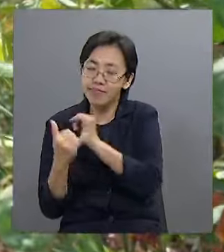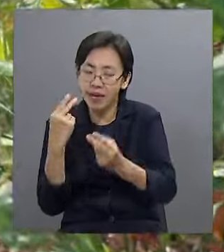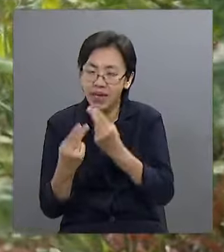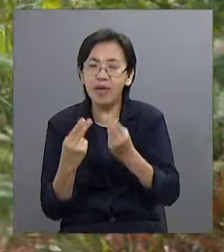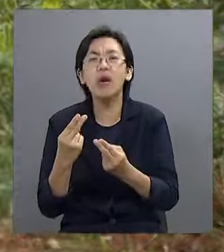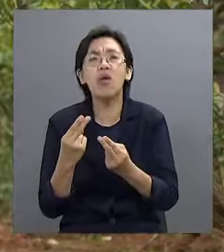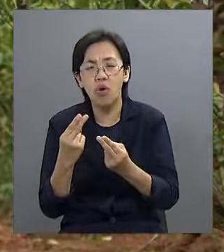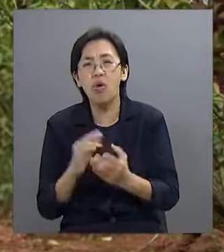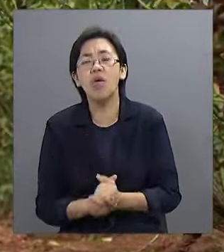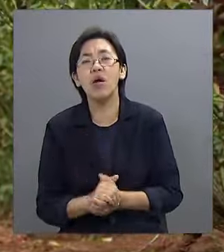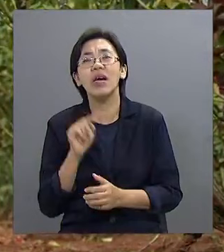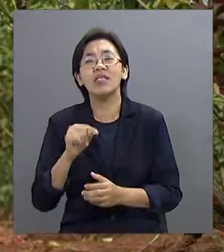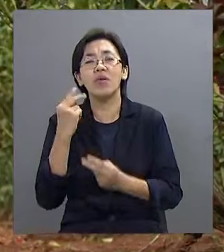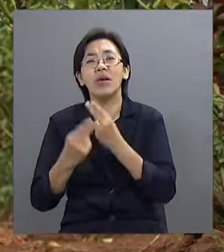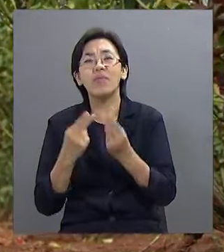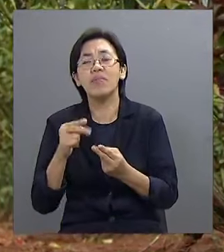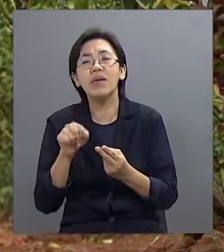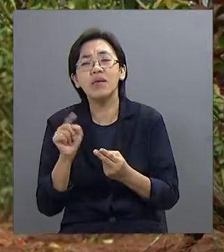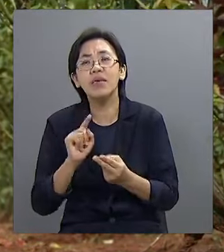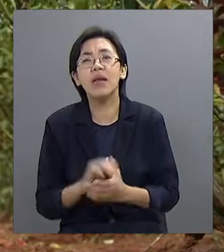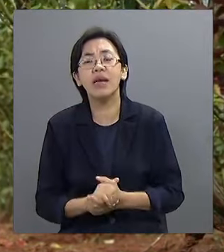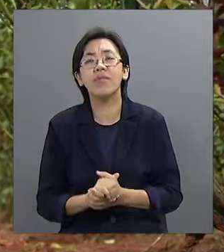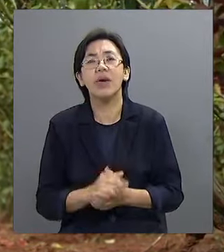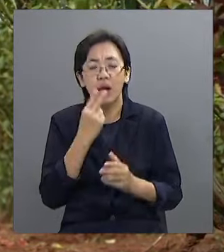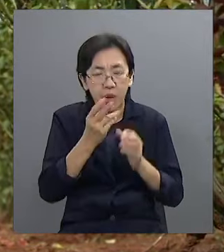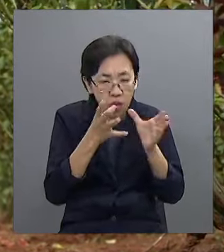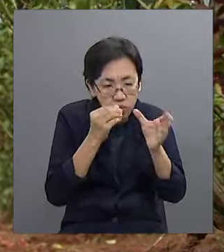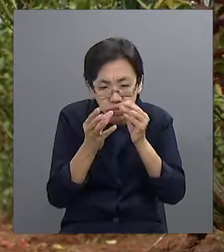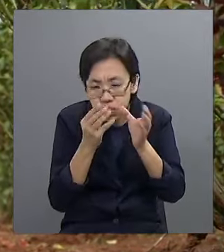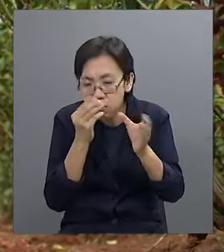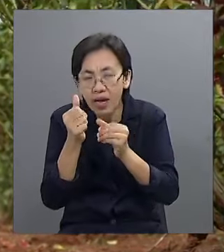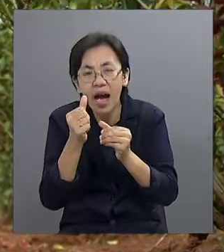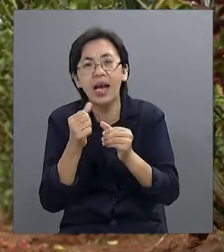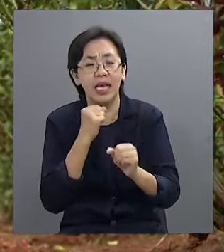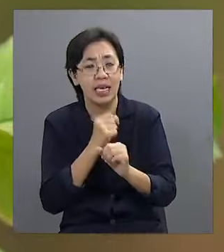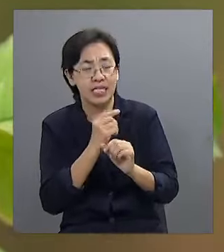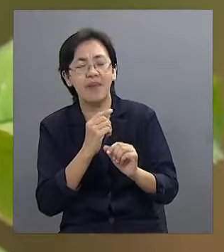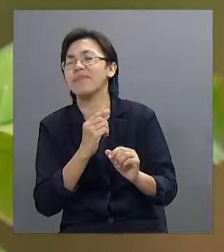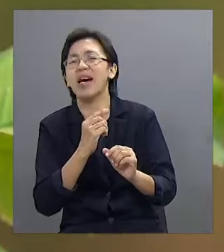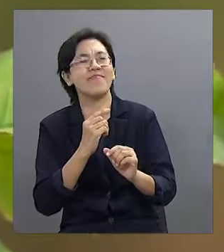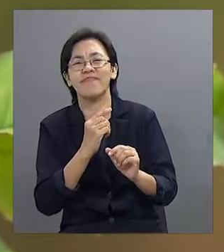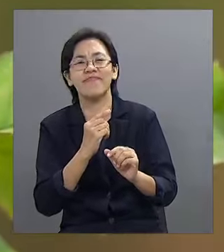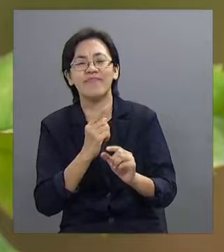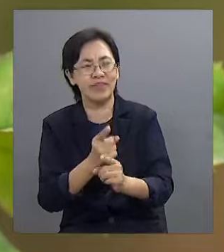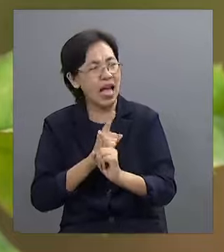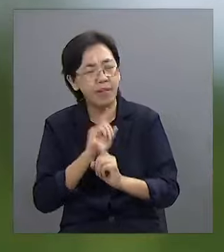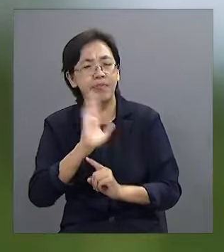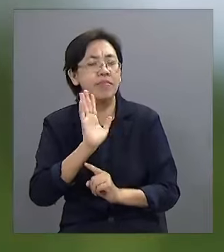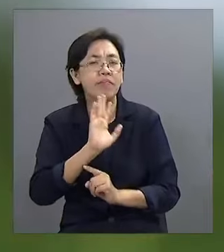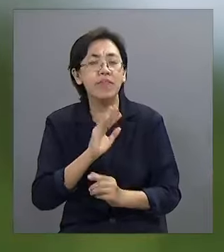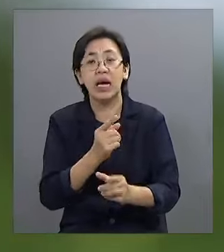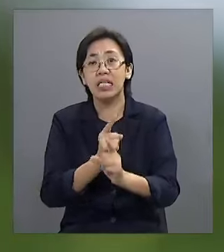ชรไปนะนั่นก็คือคุณมาดูเยี่ยงได้แต่ไม่ต้องทำตามอย่างทั้งหมดเพียงแต่กลับไปคิดว่าคุณมีอะไร